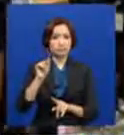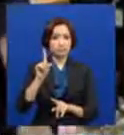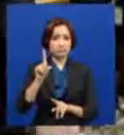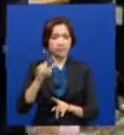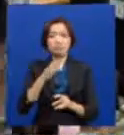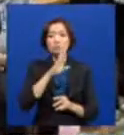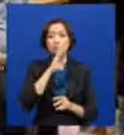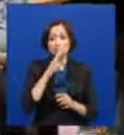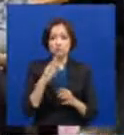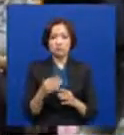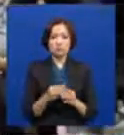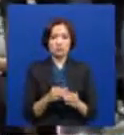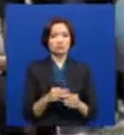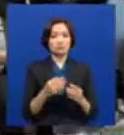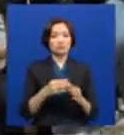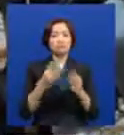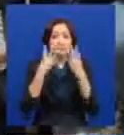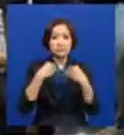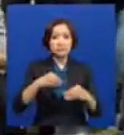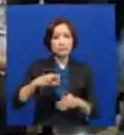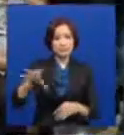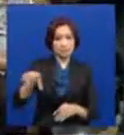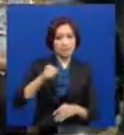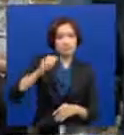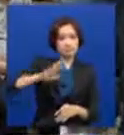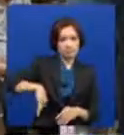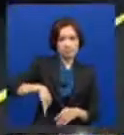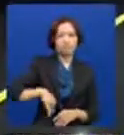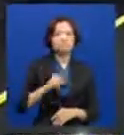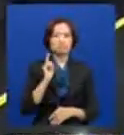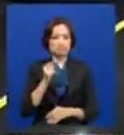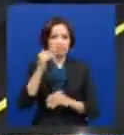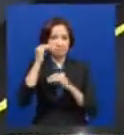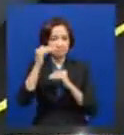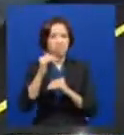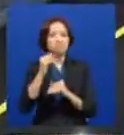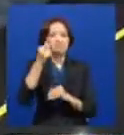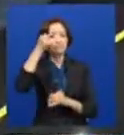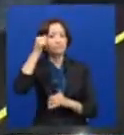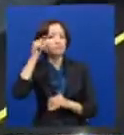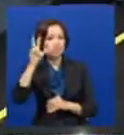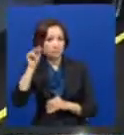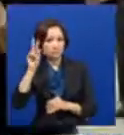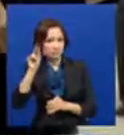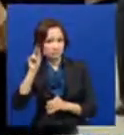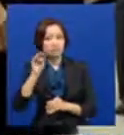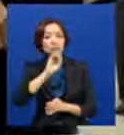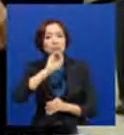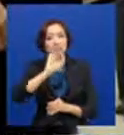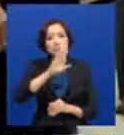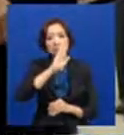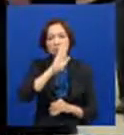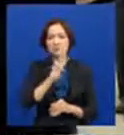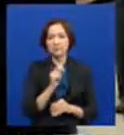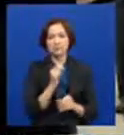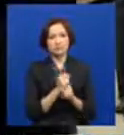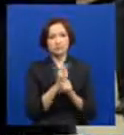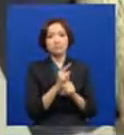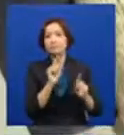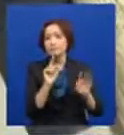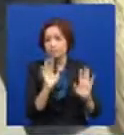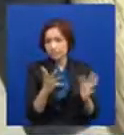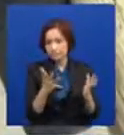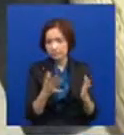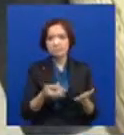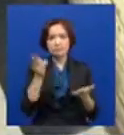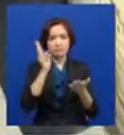ากได้งาช้างมาหลังจากนั้นต้องแจ้งการครอบครองภายใน30วันนับตั้งแต่วันที่ได้มาทั้งนี้หากฝ่าฝืนทั้ง2กรณี